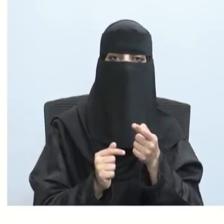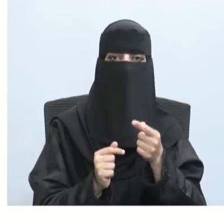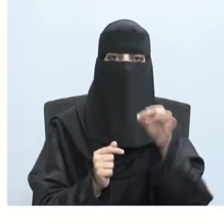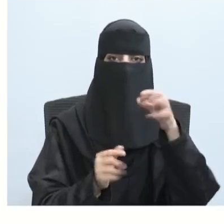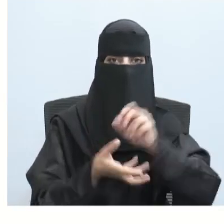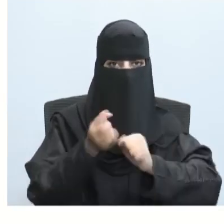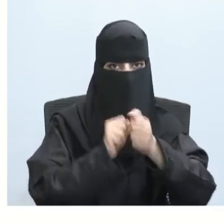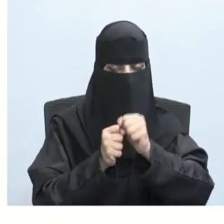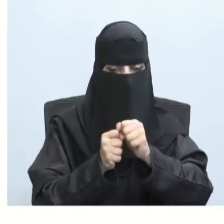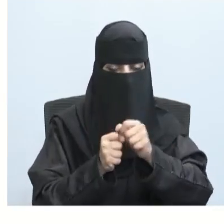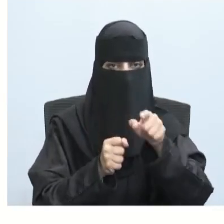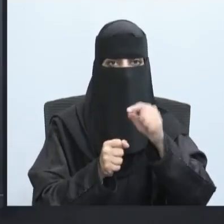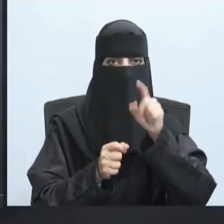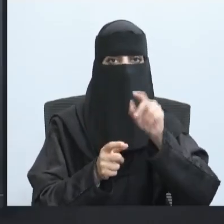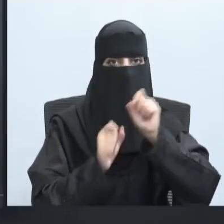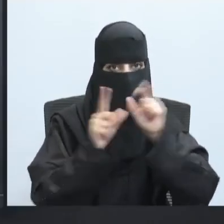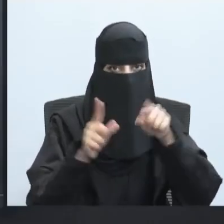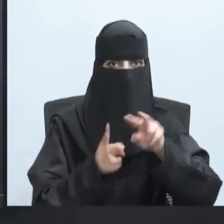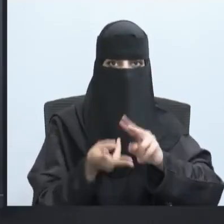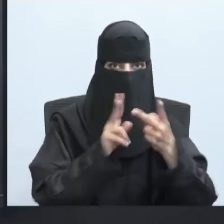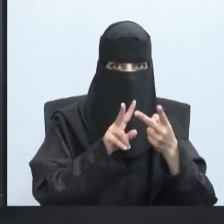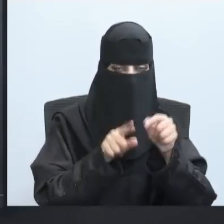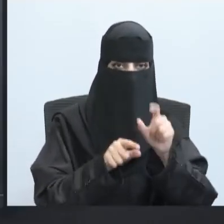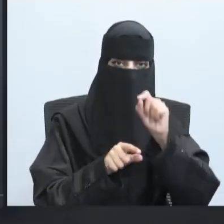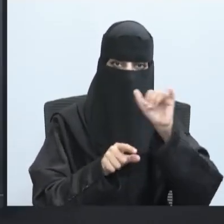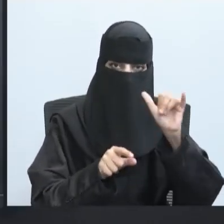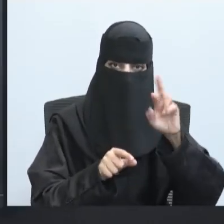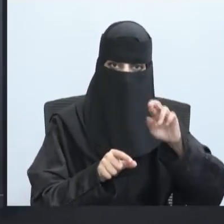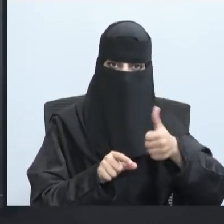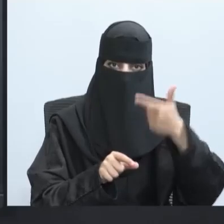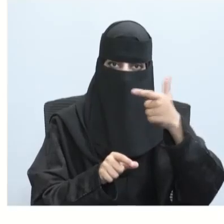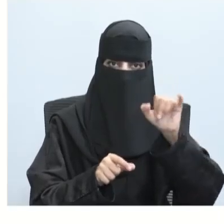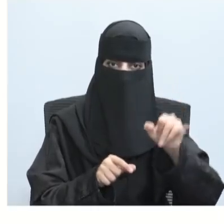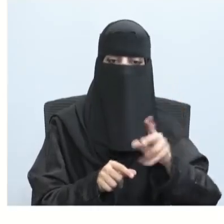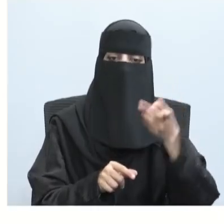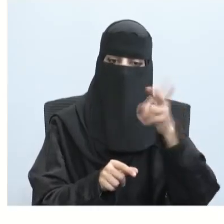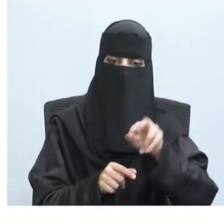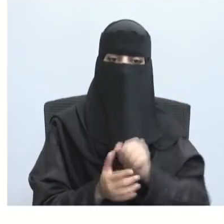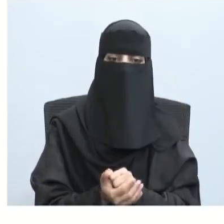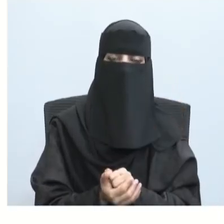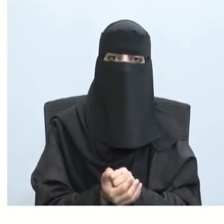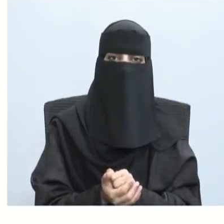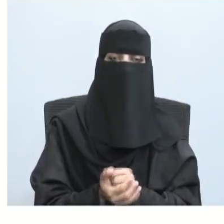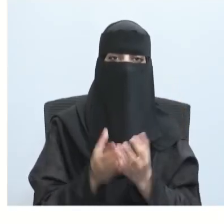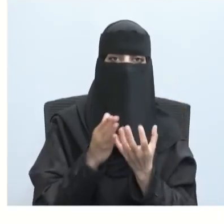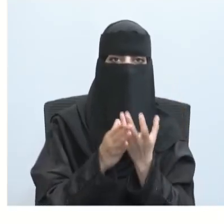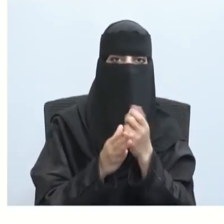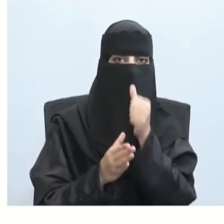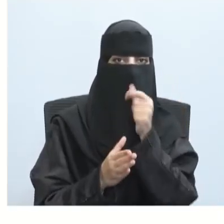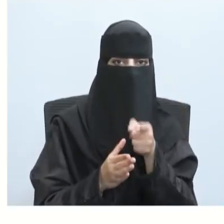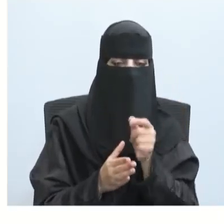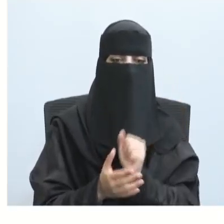الورقه يعتبر تغير فيزيائي احسنتم كذلك تسخين الماء